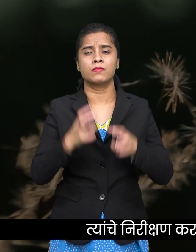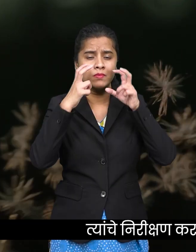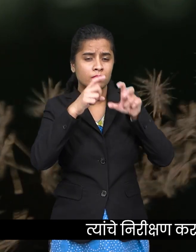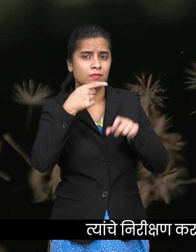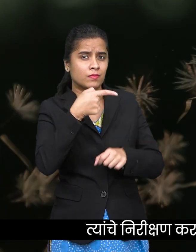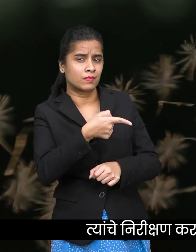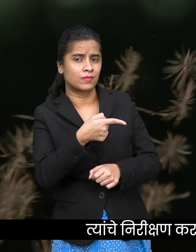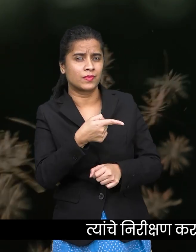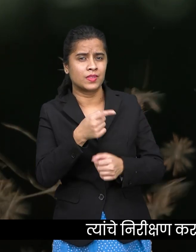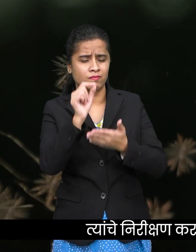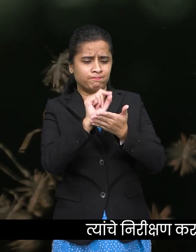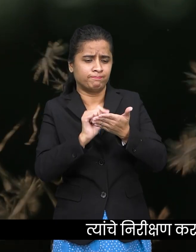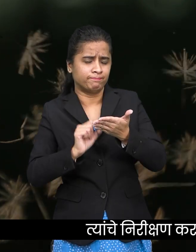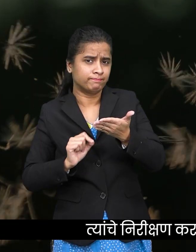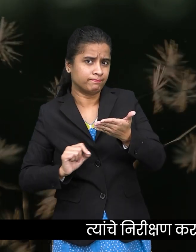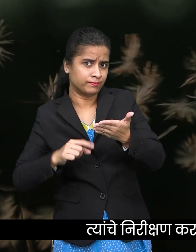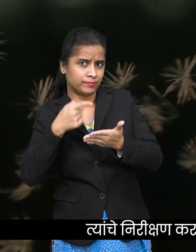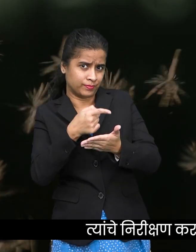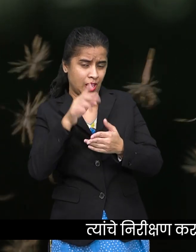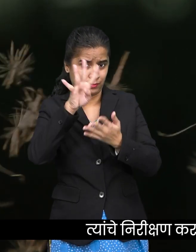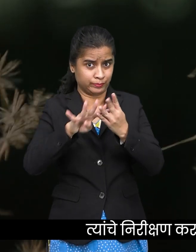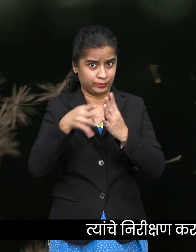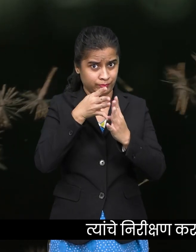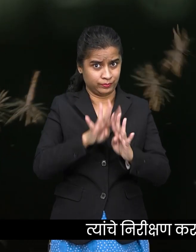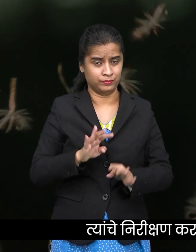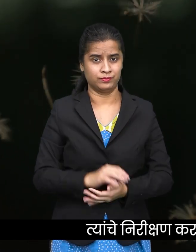त्यांचे निरीक्षण करा आणि माहिती टेबलमध्ये नोंदवा.